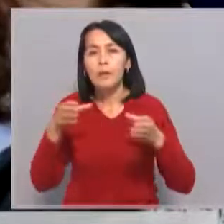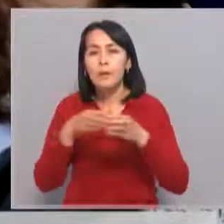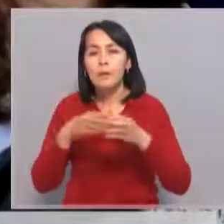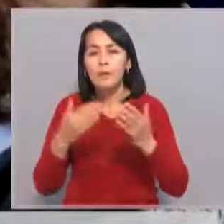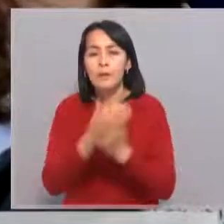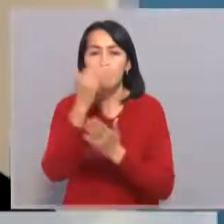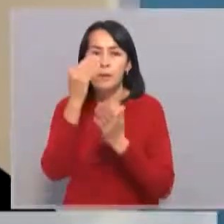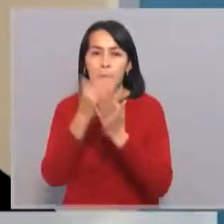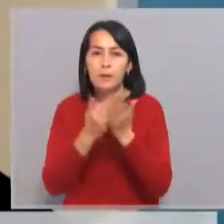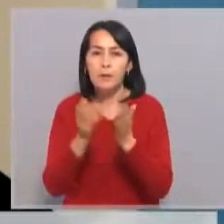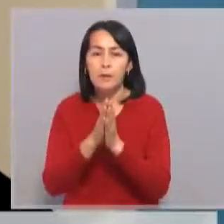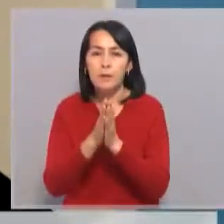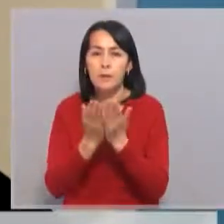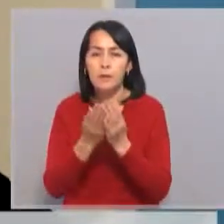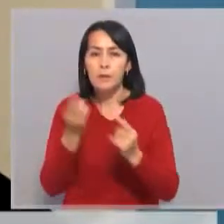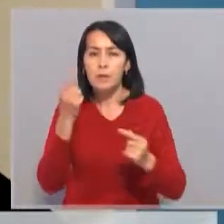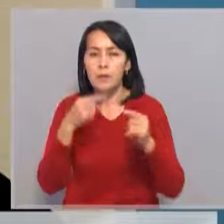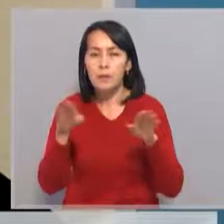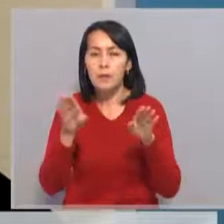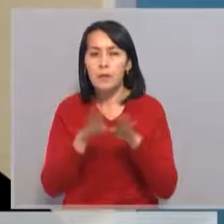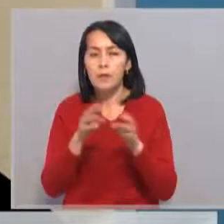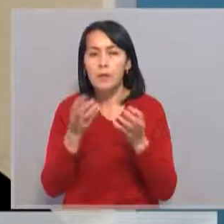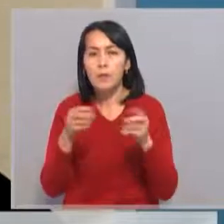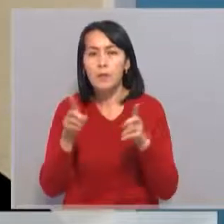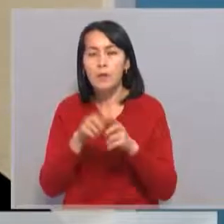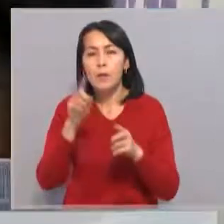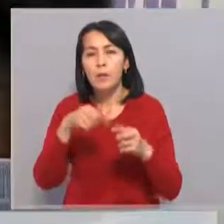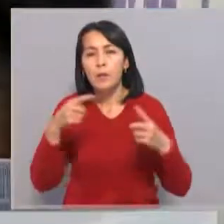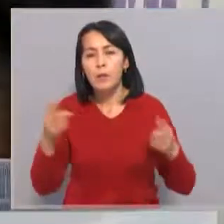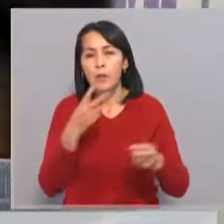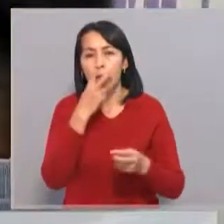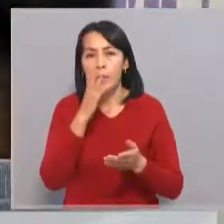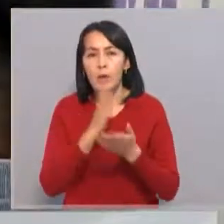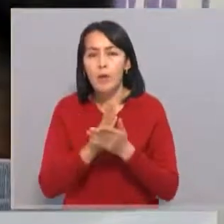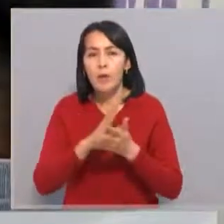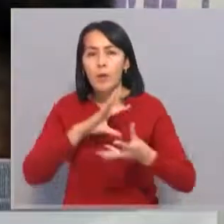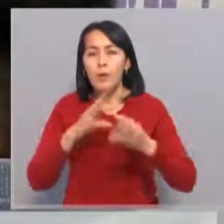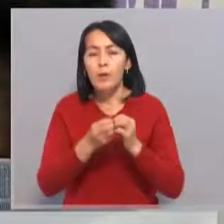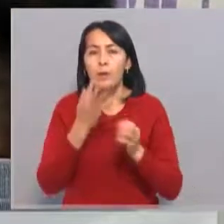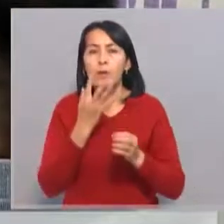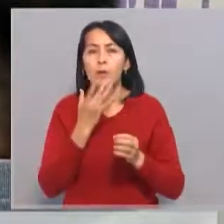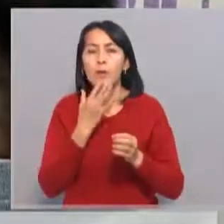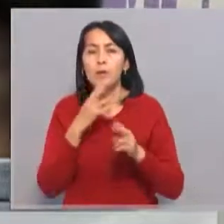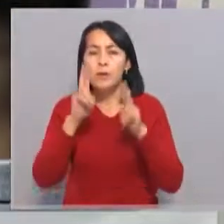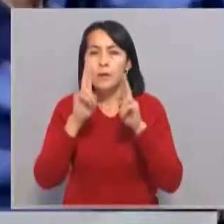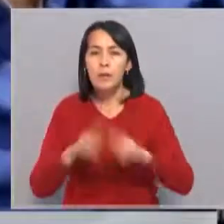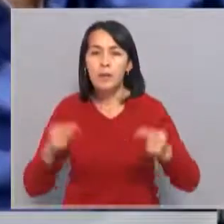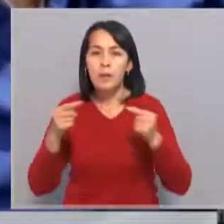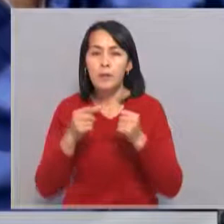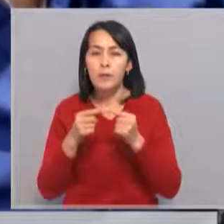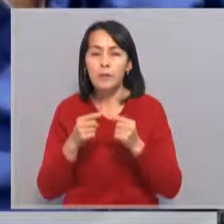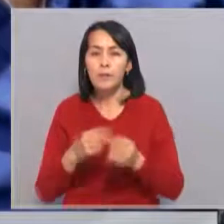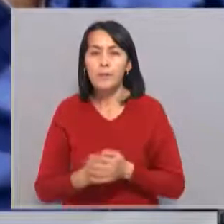жаңа саяси тұғырнамасындағы идеологияға сай. Сонымен қатар түрлі көзқарас, біртұтас ұлт деген қағиданың айқын